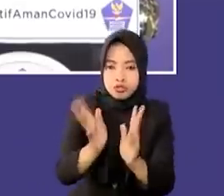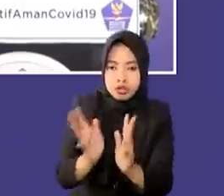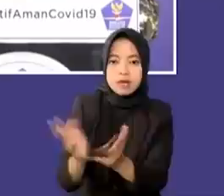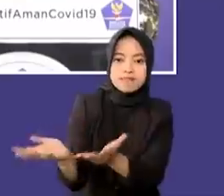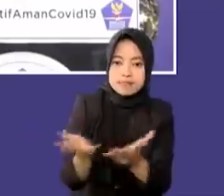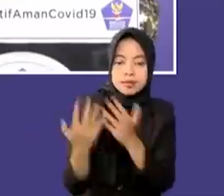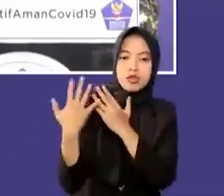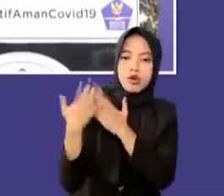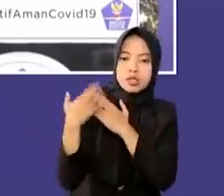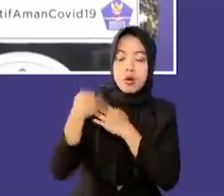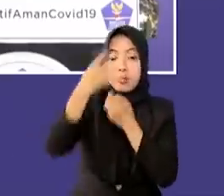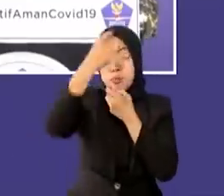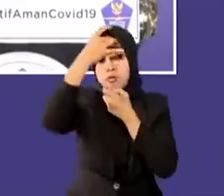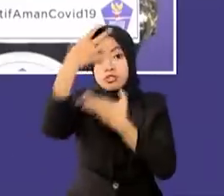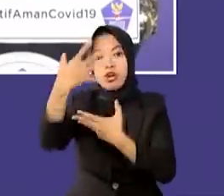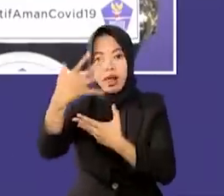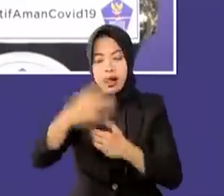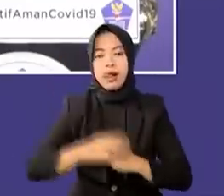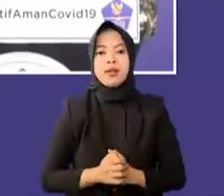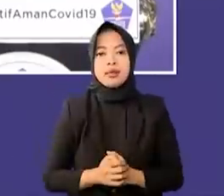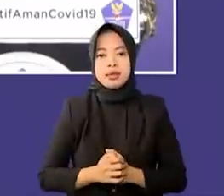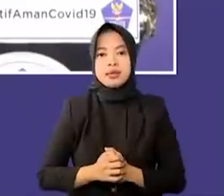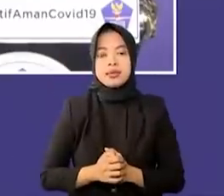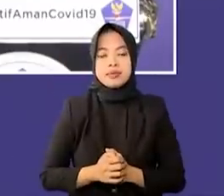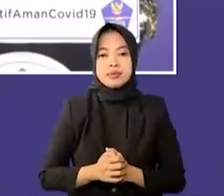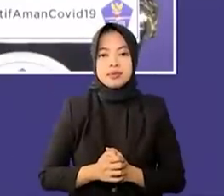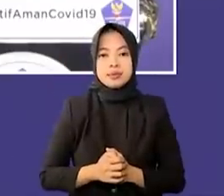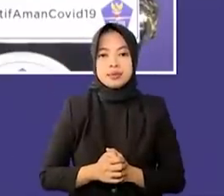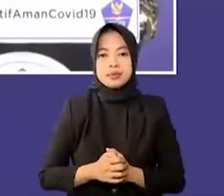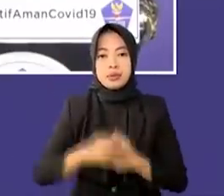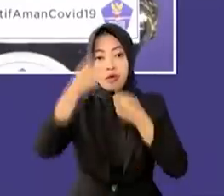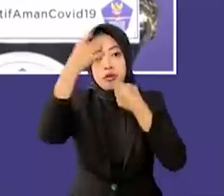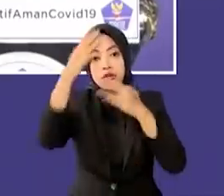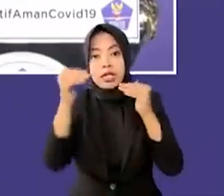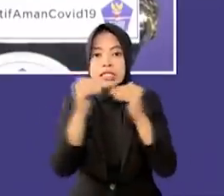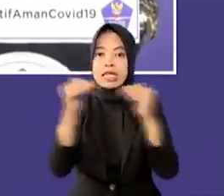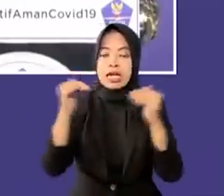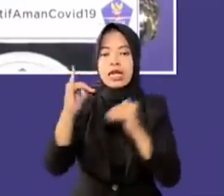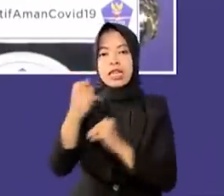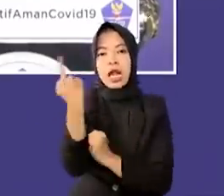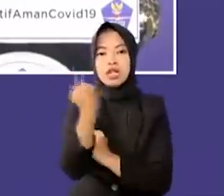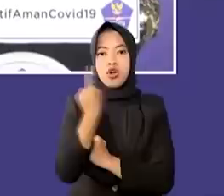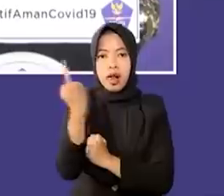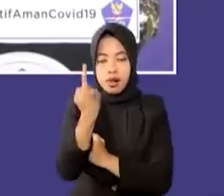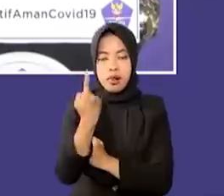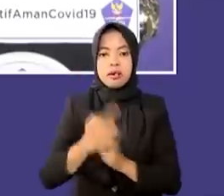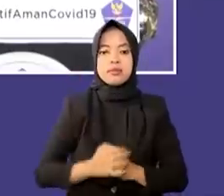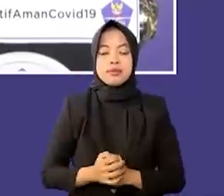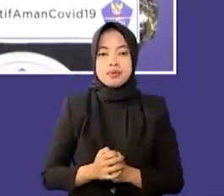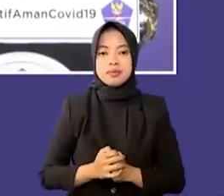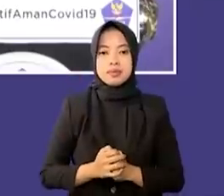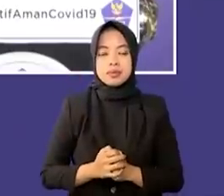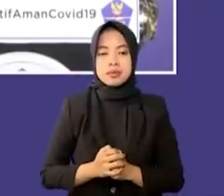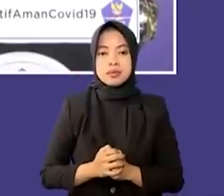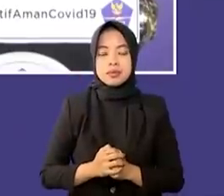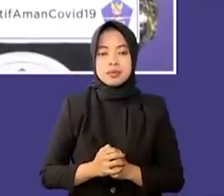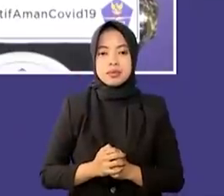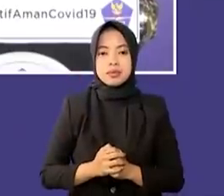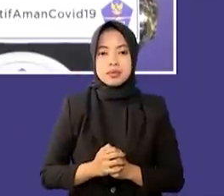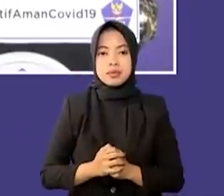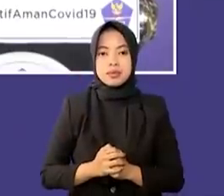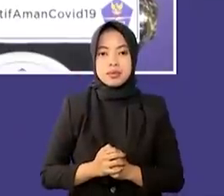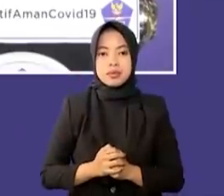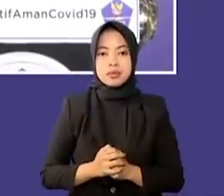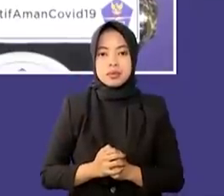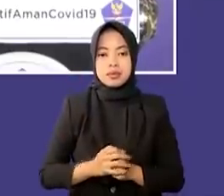secara profesional sesuai dengan standart internasional kita melakukan